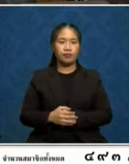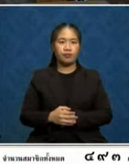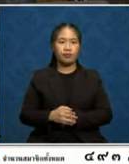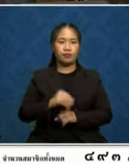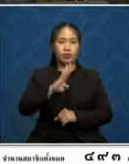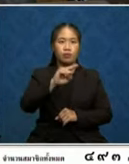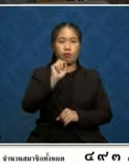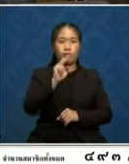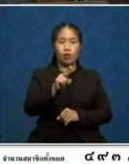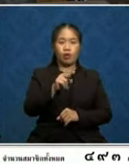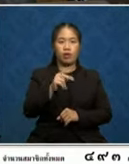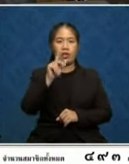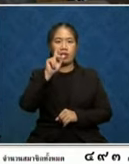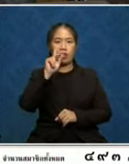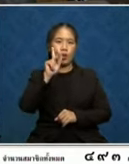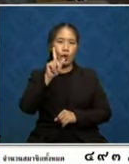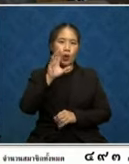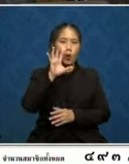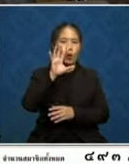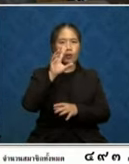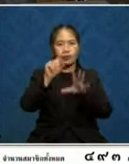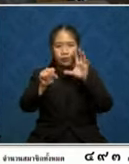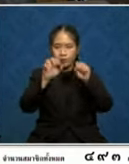ตัวบทและข้อสังเกตทกฎ Englishผม